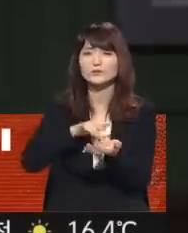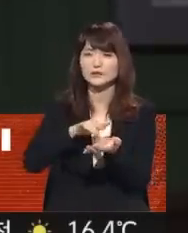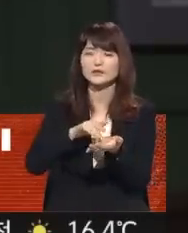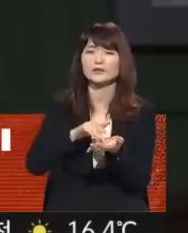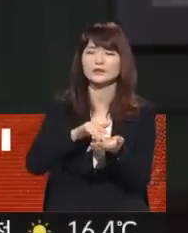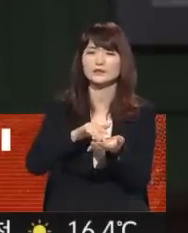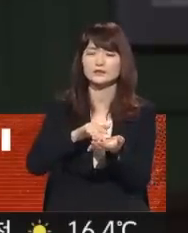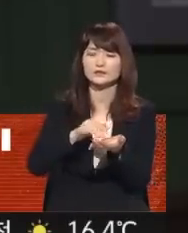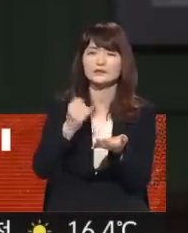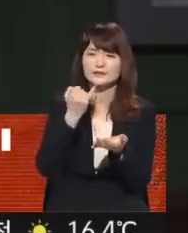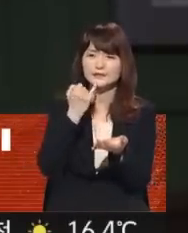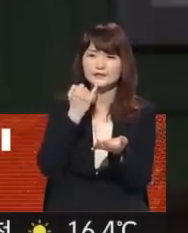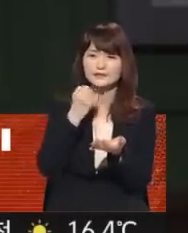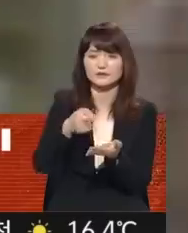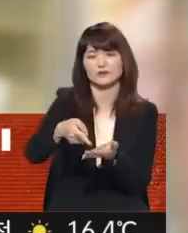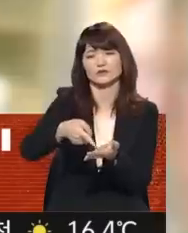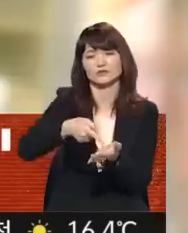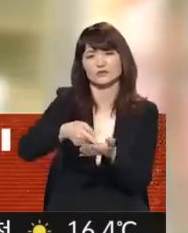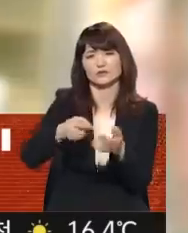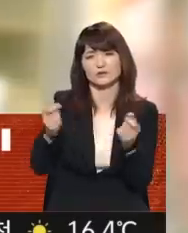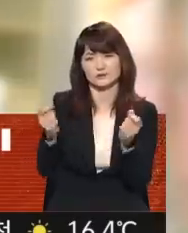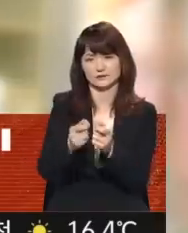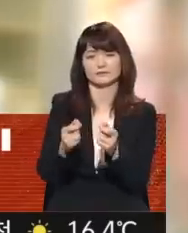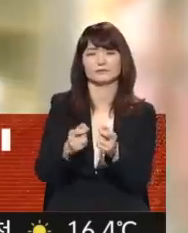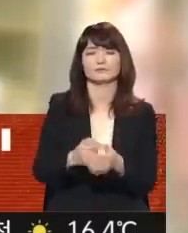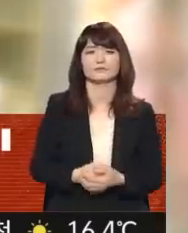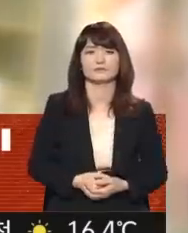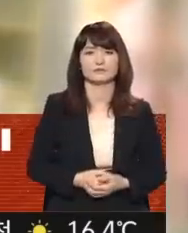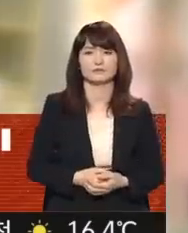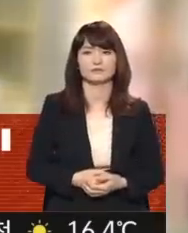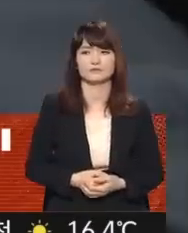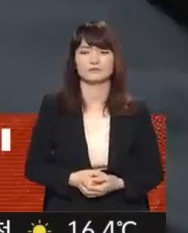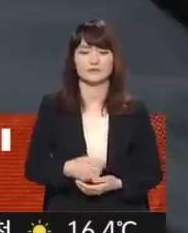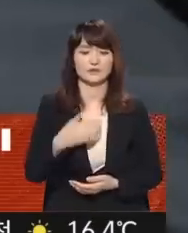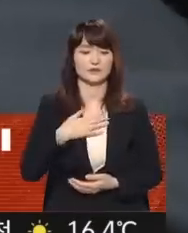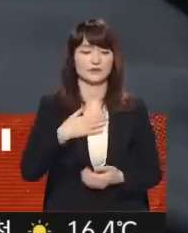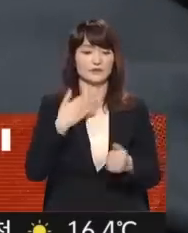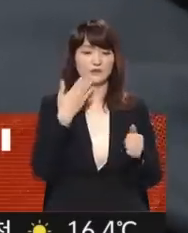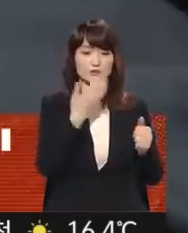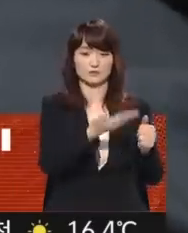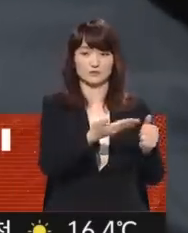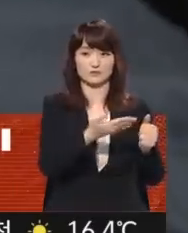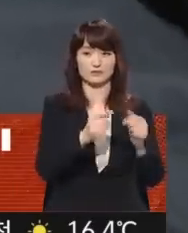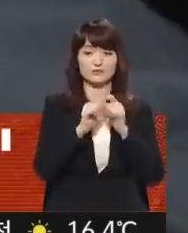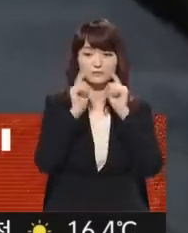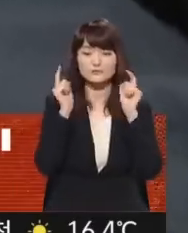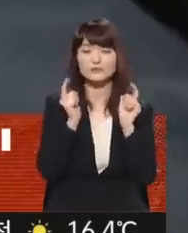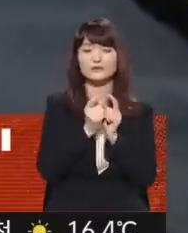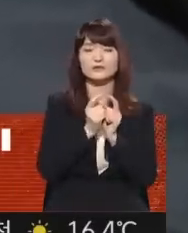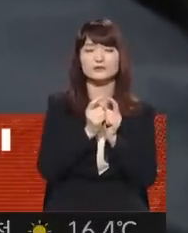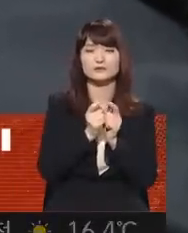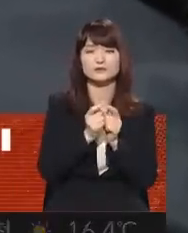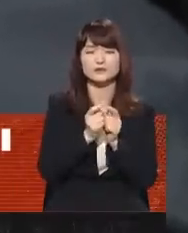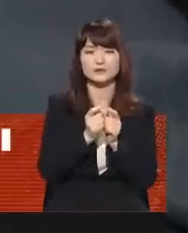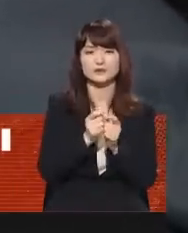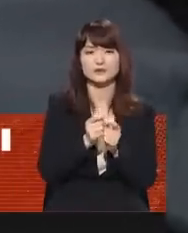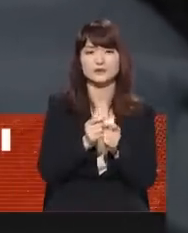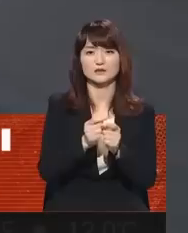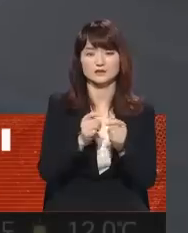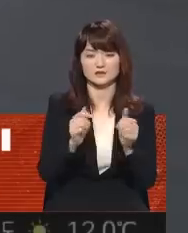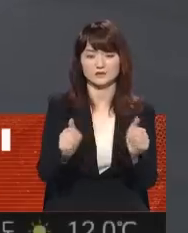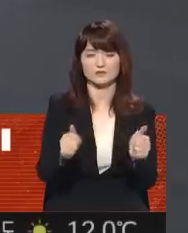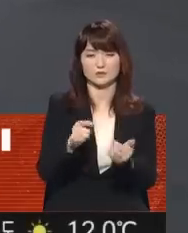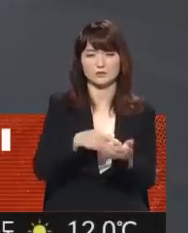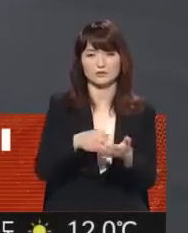짧습니다이 정도로만 설명을 했다는 겁니다 그렇기 때문에 고지 의무 관련해서이 민사적으로 보상해 줄 수는 있겠지만 이것이